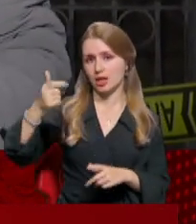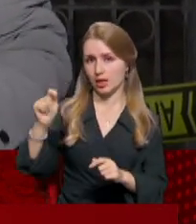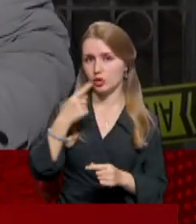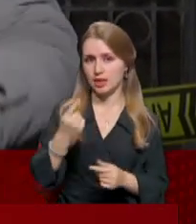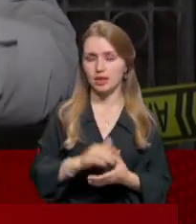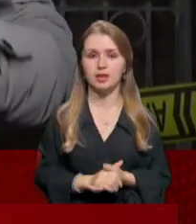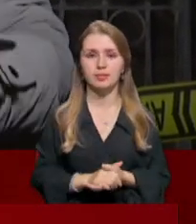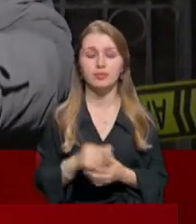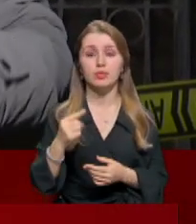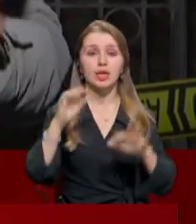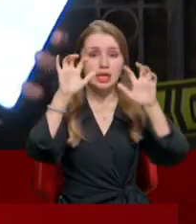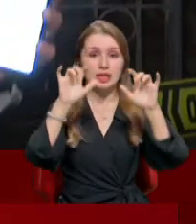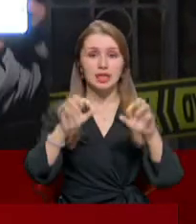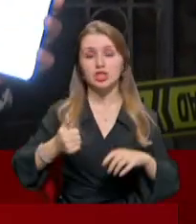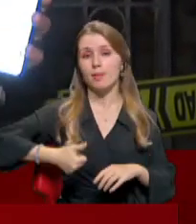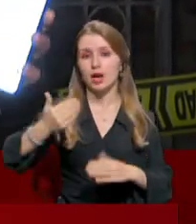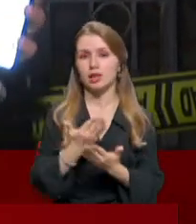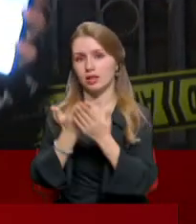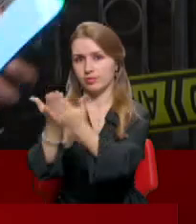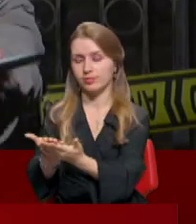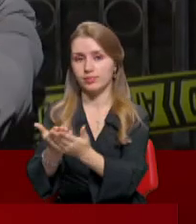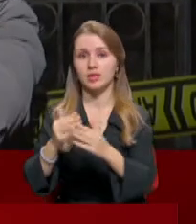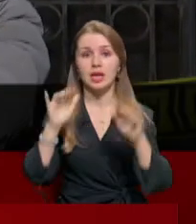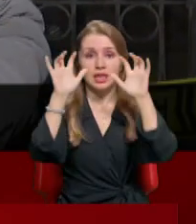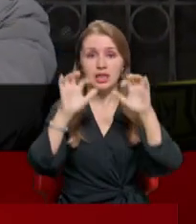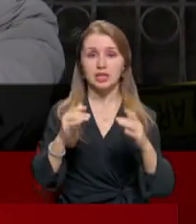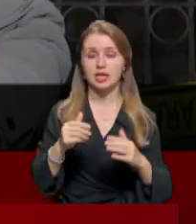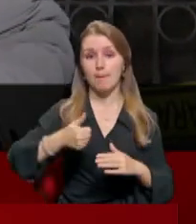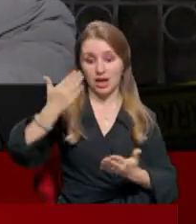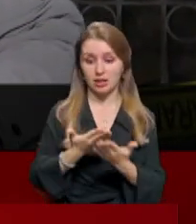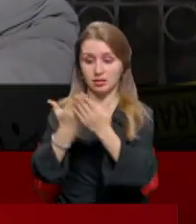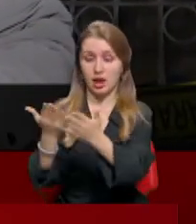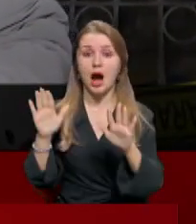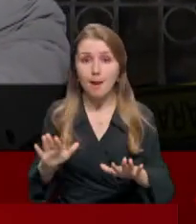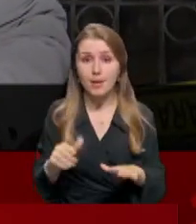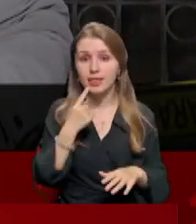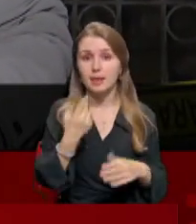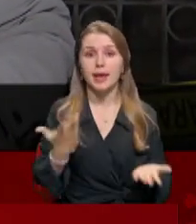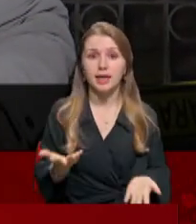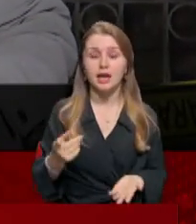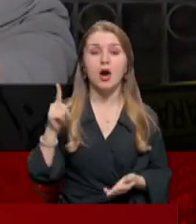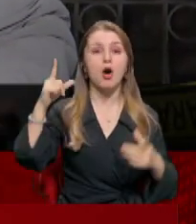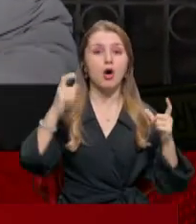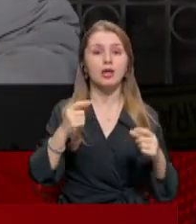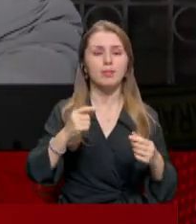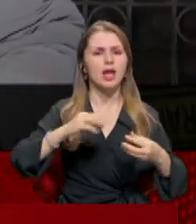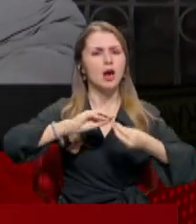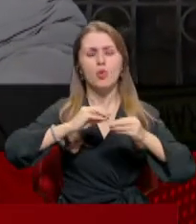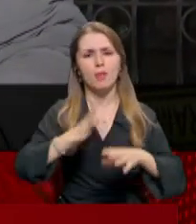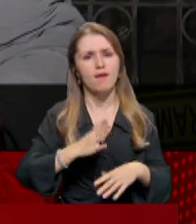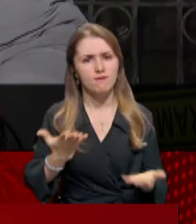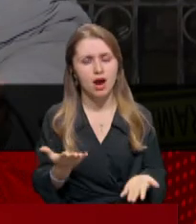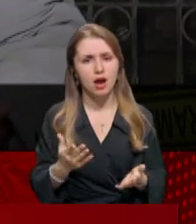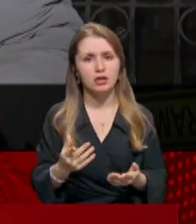yapıyoruz dediler. Bu dilekçeyi bakanlığa sunmuşlar. Dilekçe bakanlığa sunulmuş ama demek ki orada bir tıkanıklık